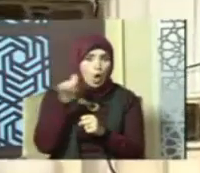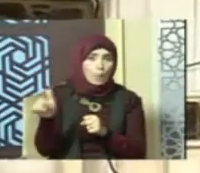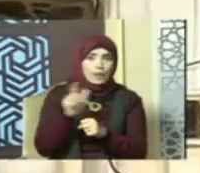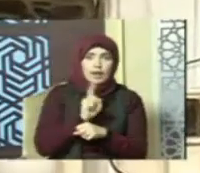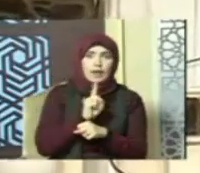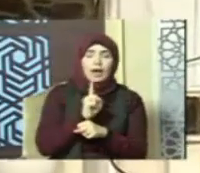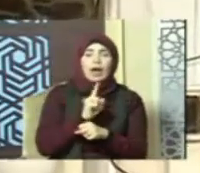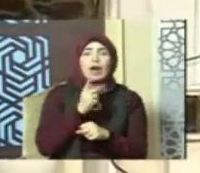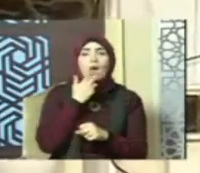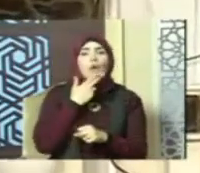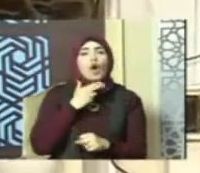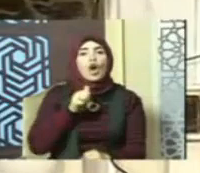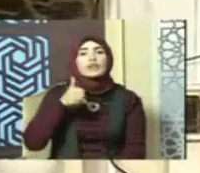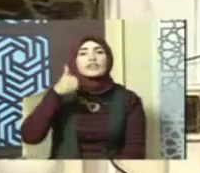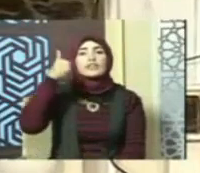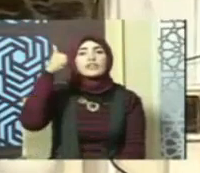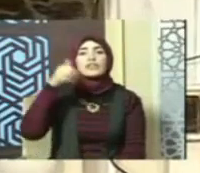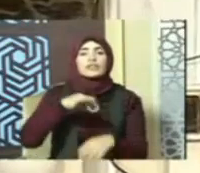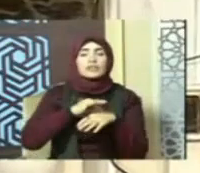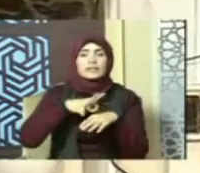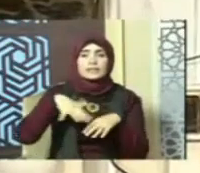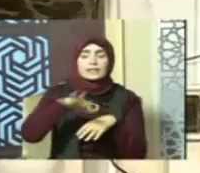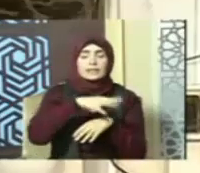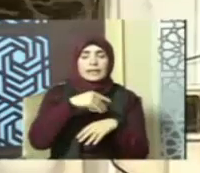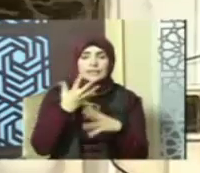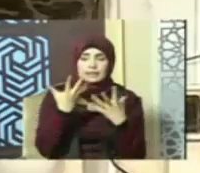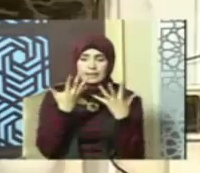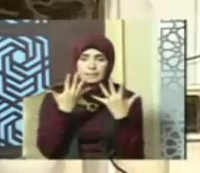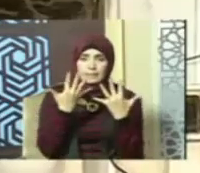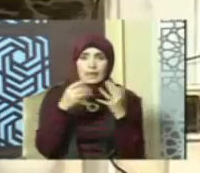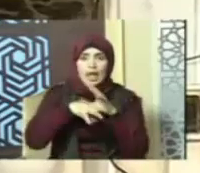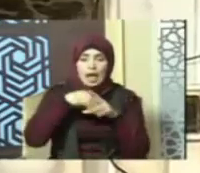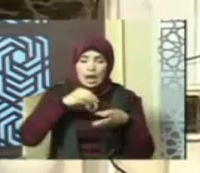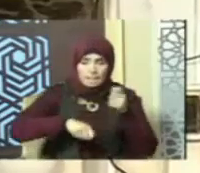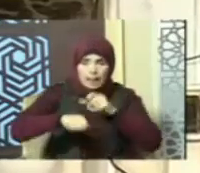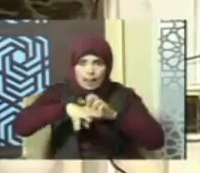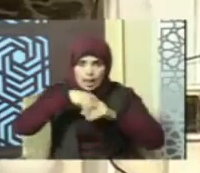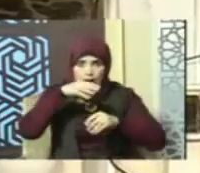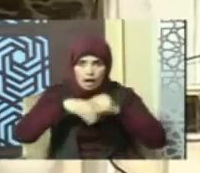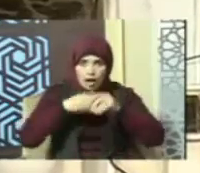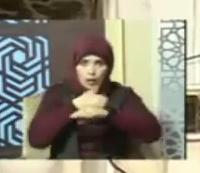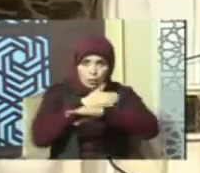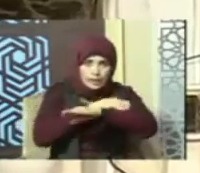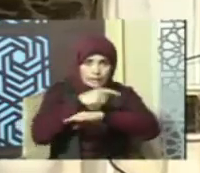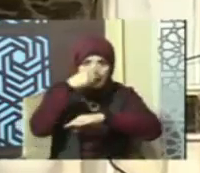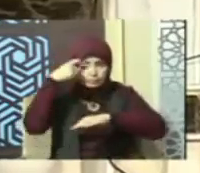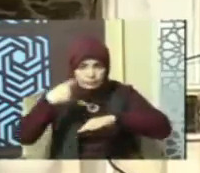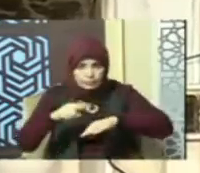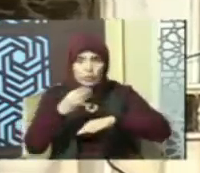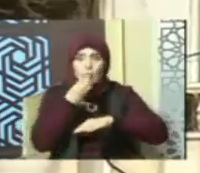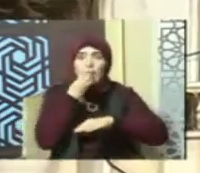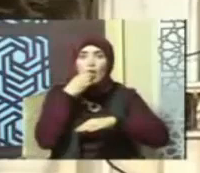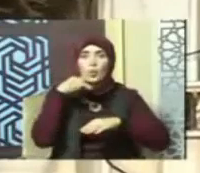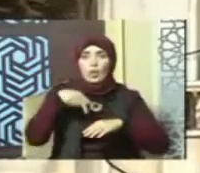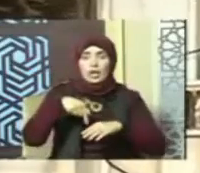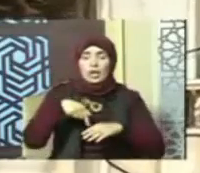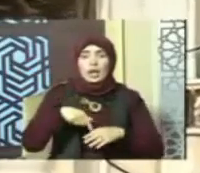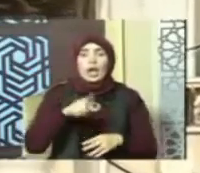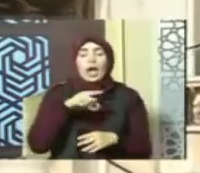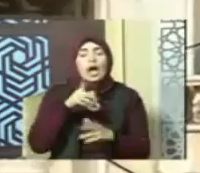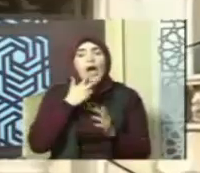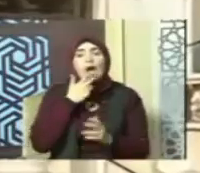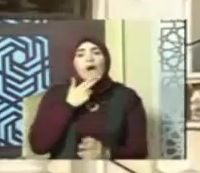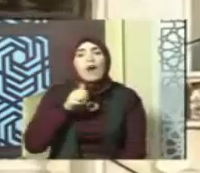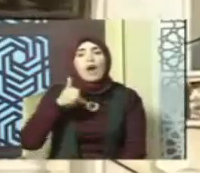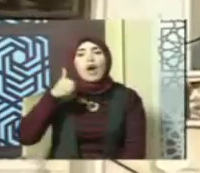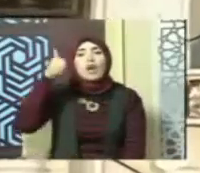وخير الناس من يأكل من عمل يده. وكان نبينا صلى الله عليه وسلم يقول: